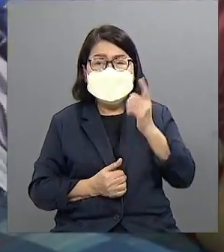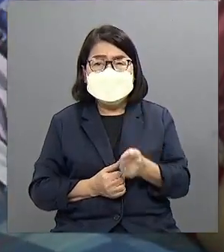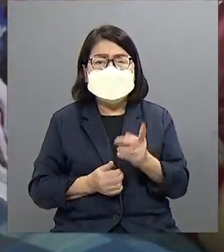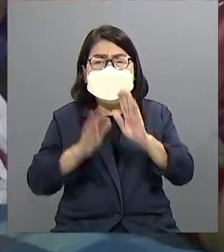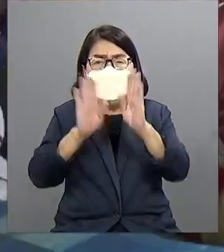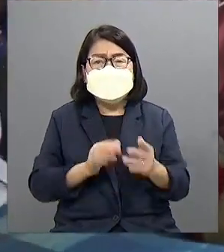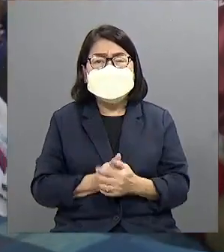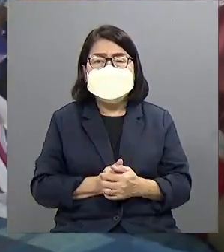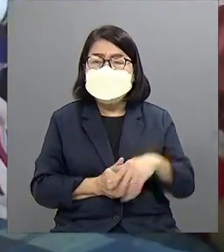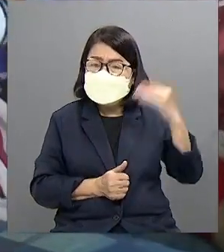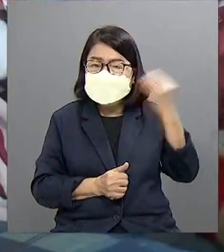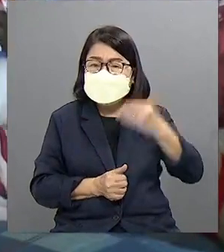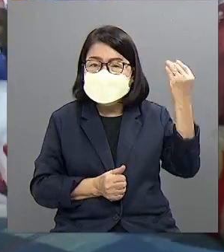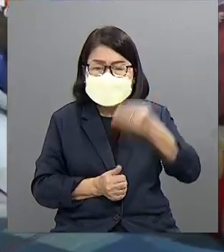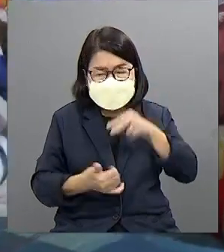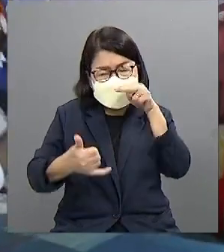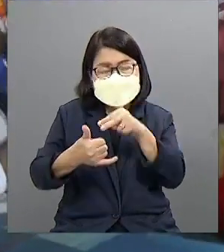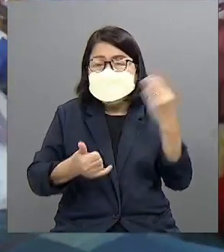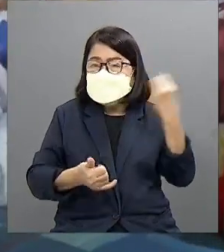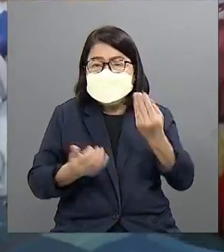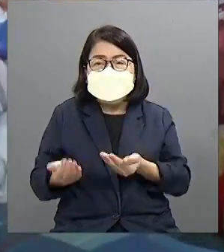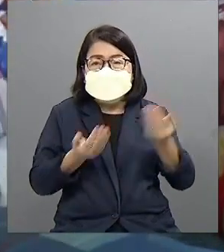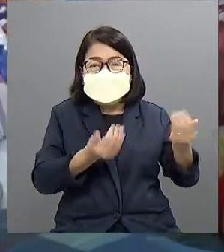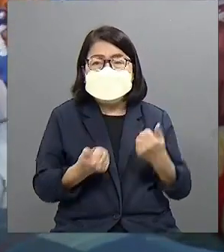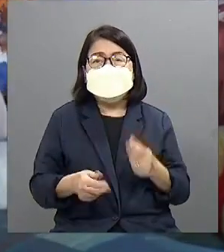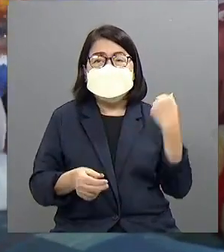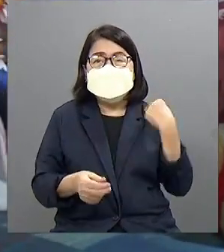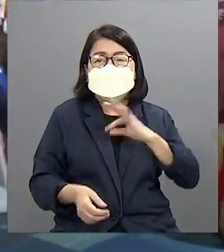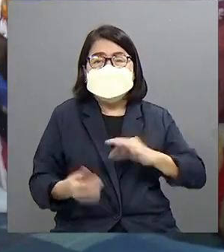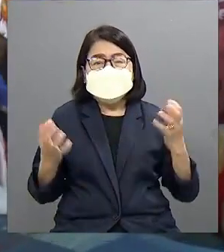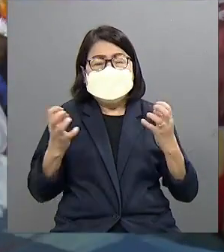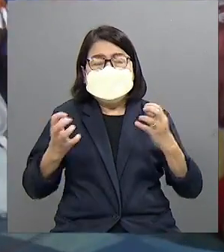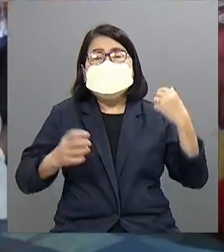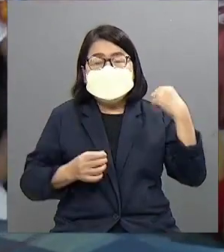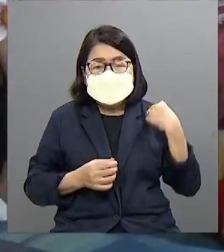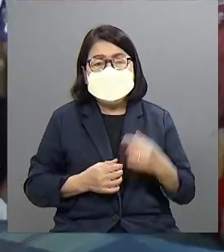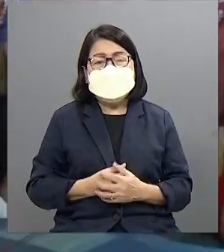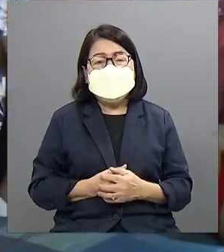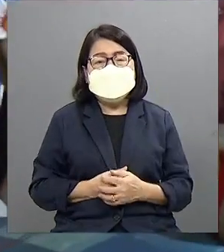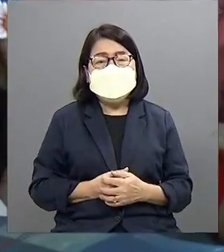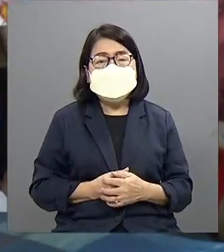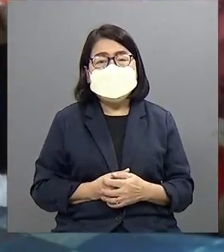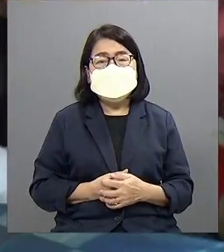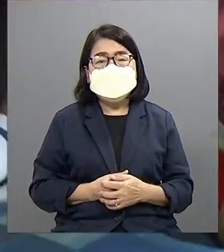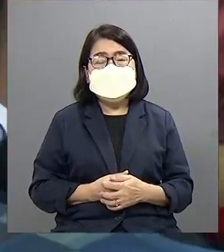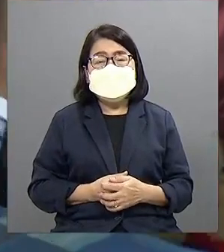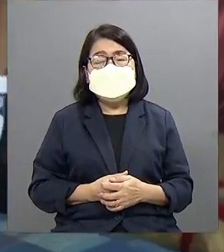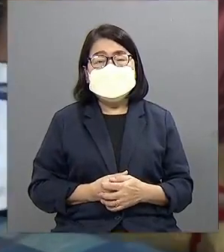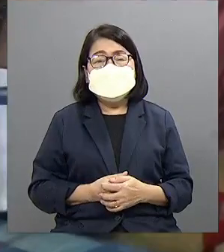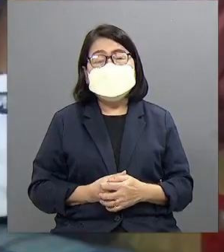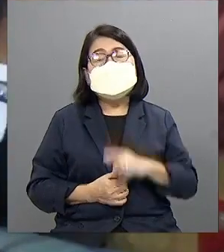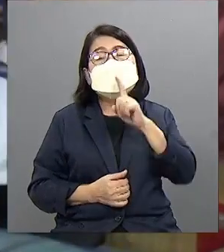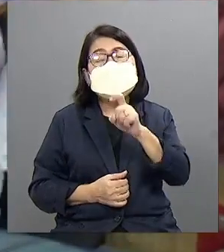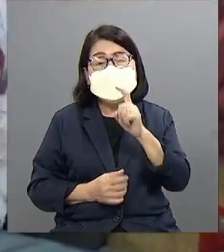วันระหว่างน้องจะทักตอนไหนด้วยยังไง เราตอนนี้เราต้องการ